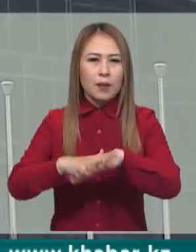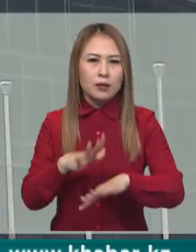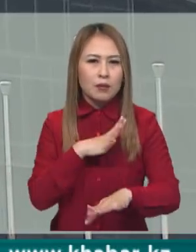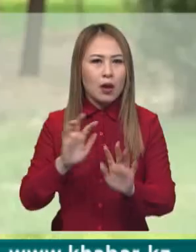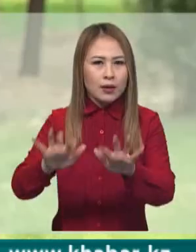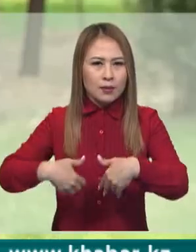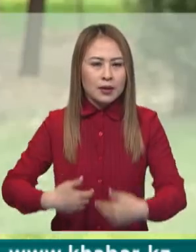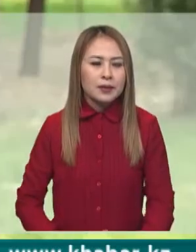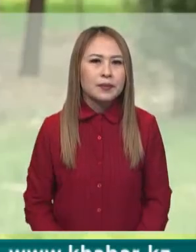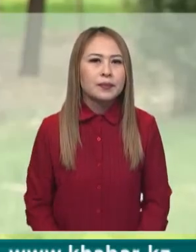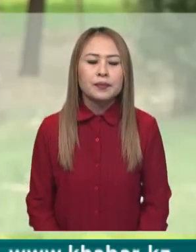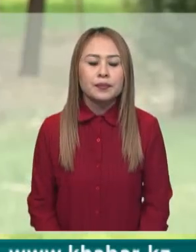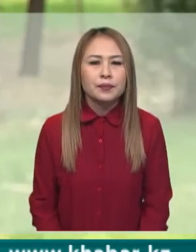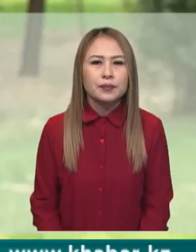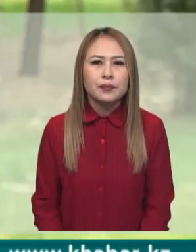бағытталды.